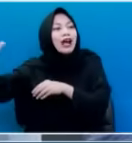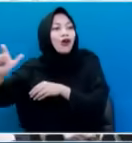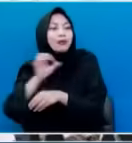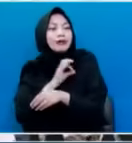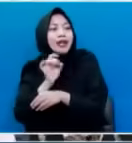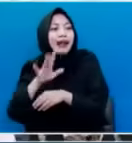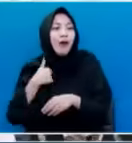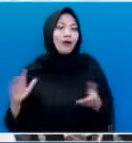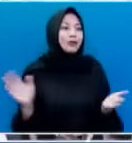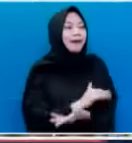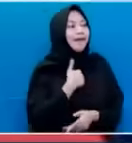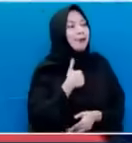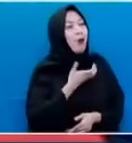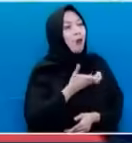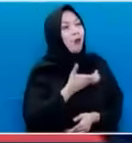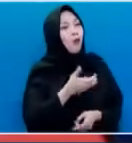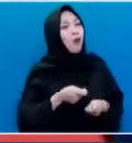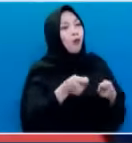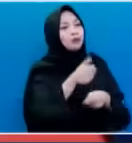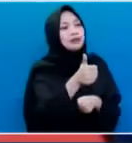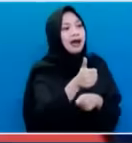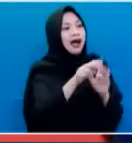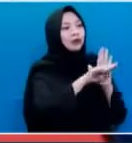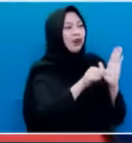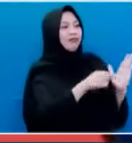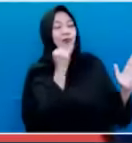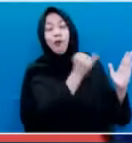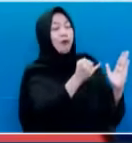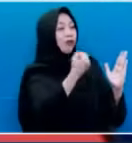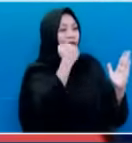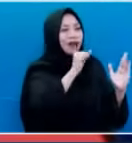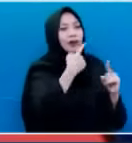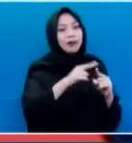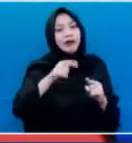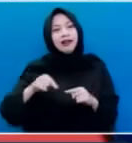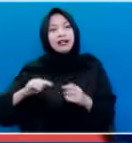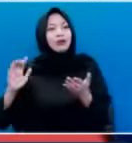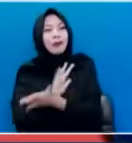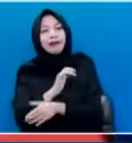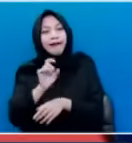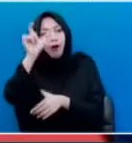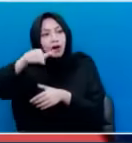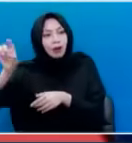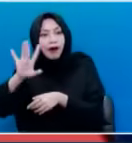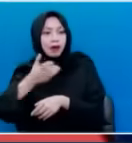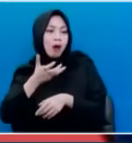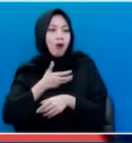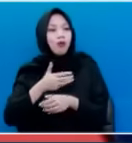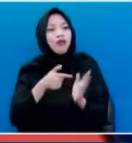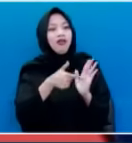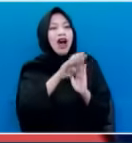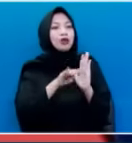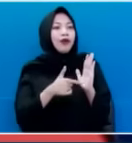negara kita. Oke, bagaimana dengan tenggat waktunya? Kan kalau untuk pemilu yang sekarang tentu ada kekhawatiran